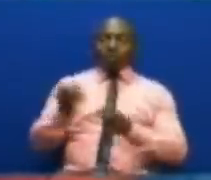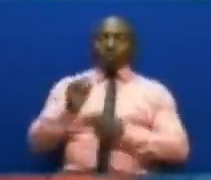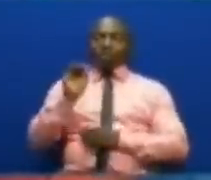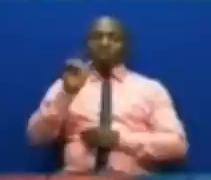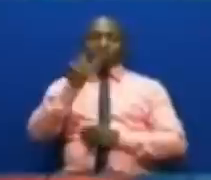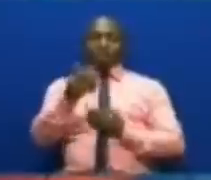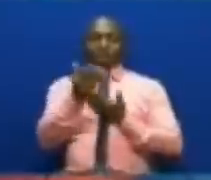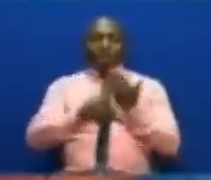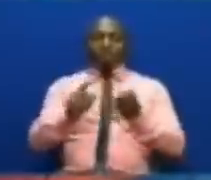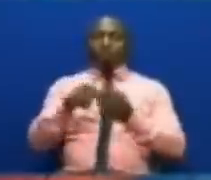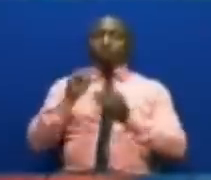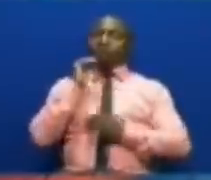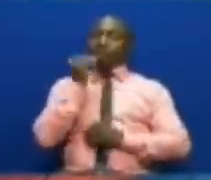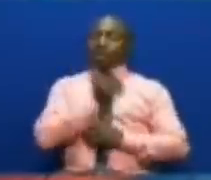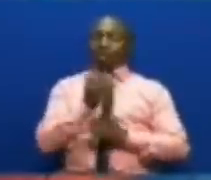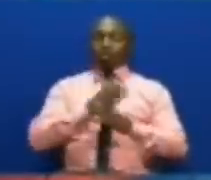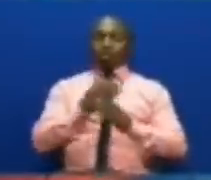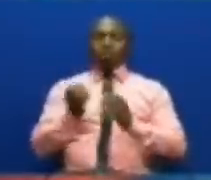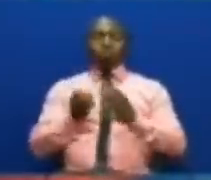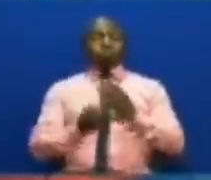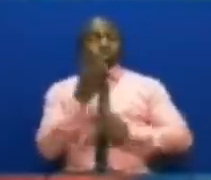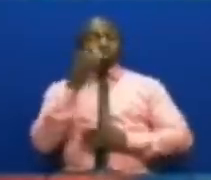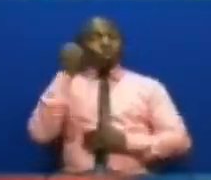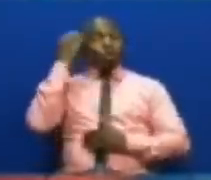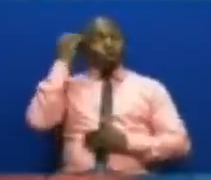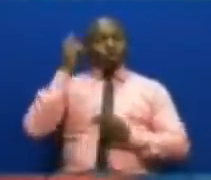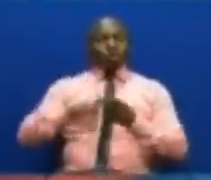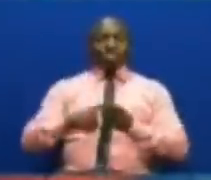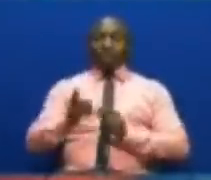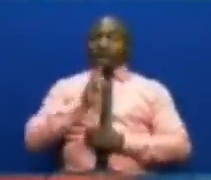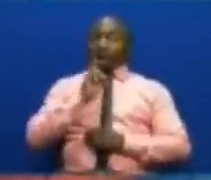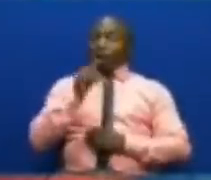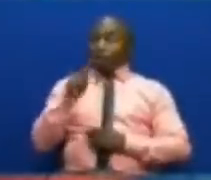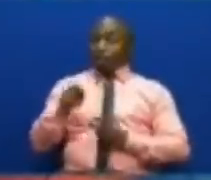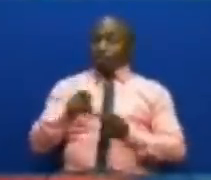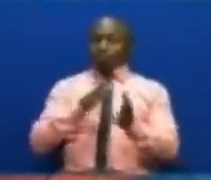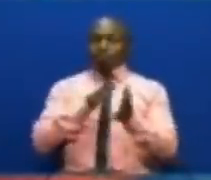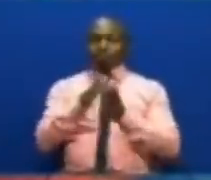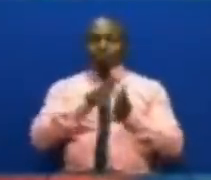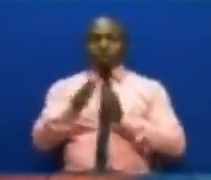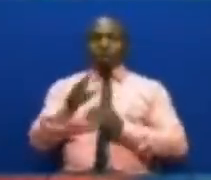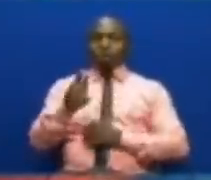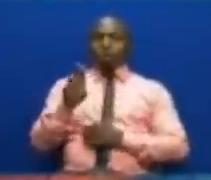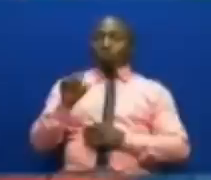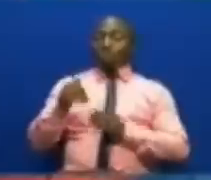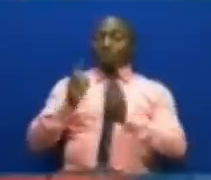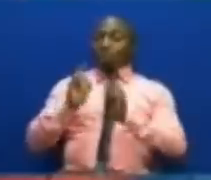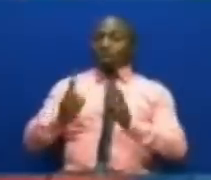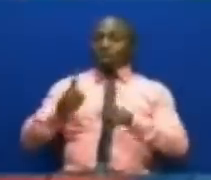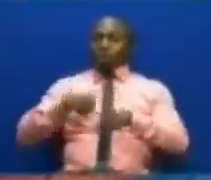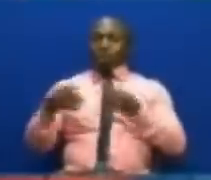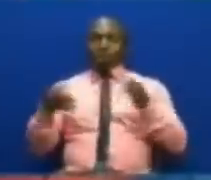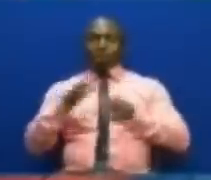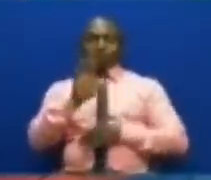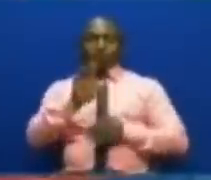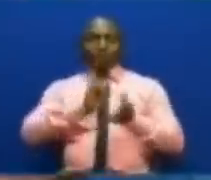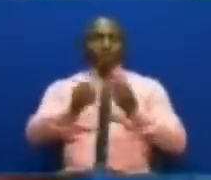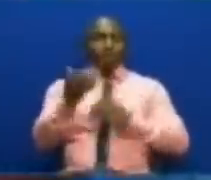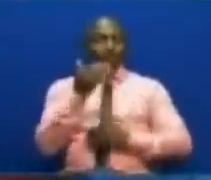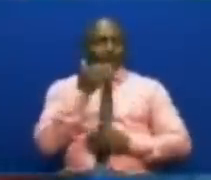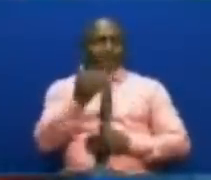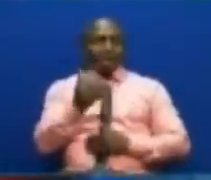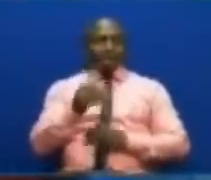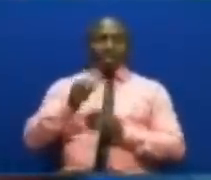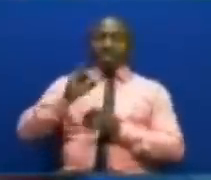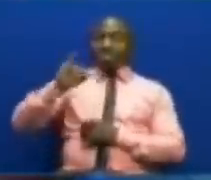juu ya mlipuko wa ugonjwa huo. Kauli hiyo imetolewa na waziri wa wizara hiyo Umi Mwalimu wakati wa mkutano wake na waandishi wa habari jijini Dar